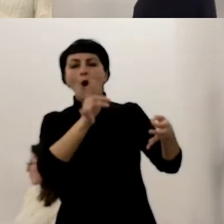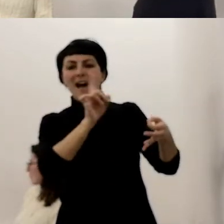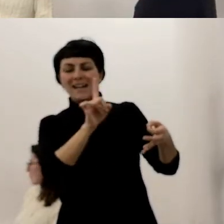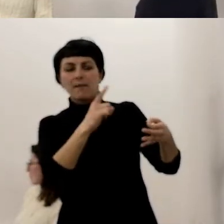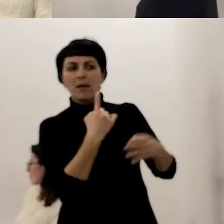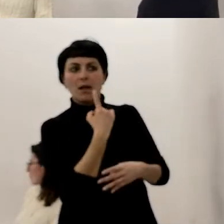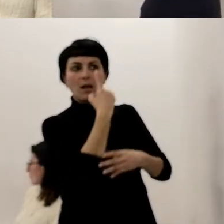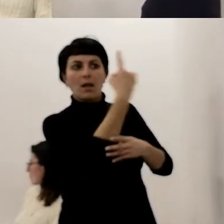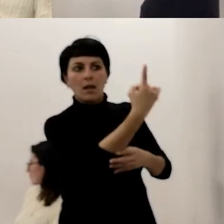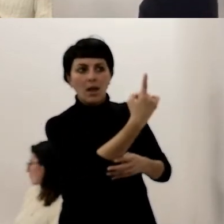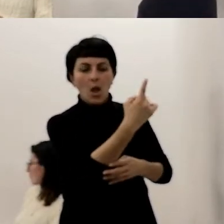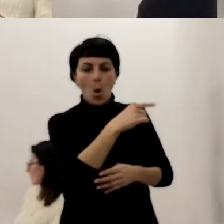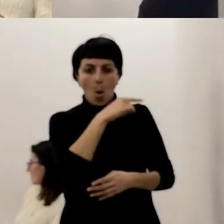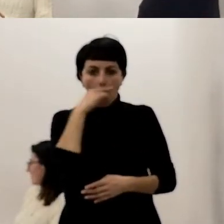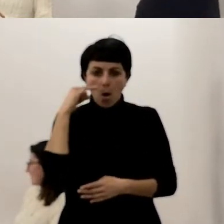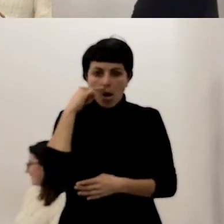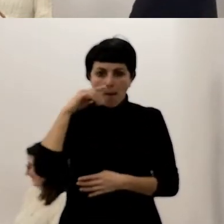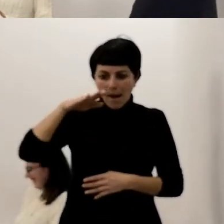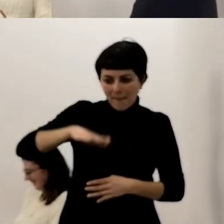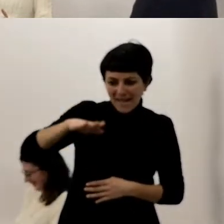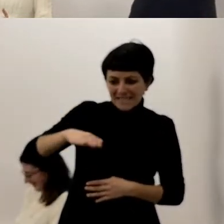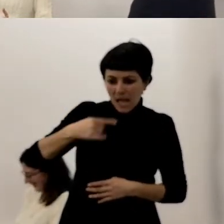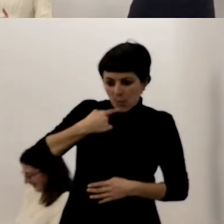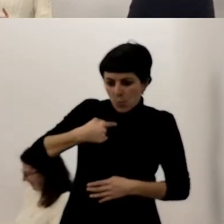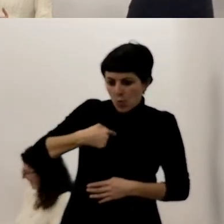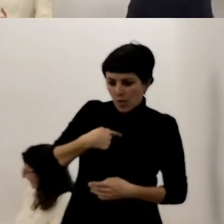estava dient un senyor que era més baixet que jo.